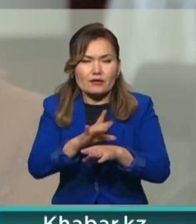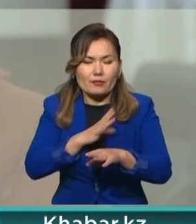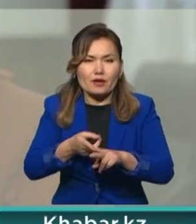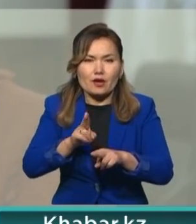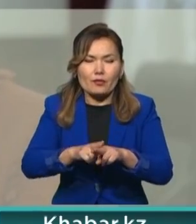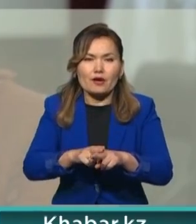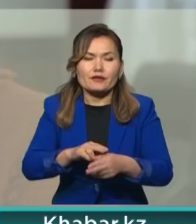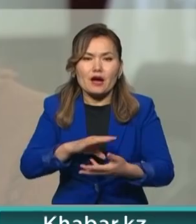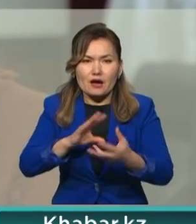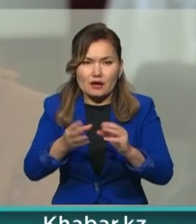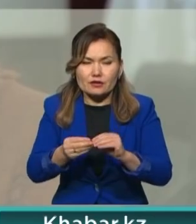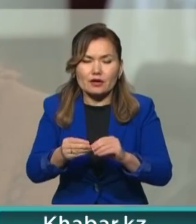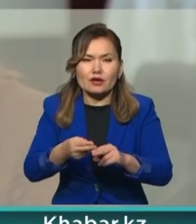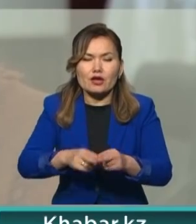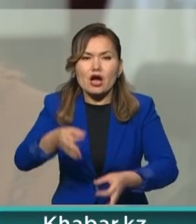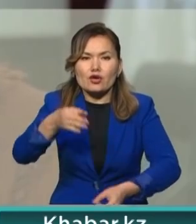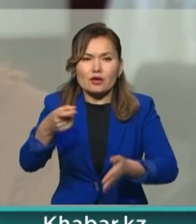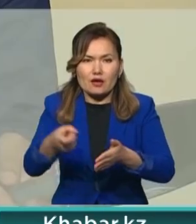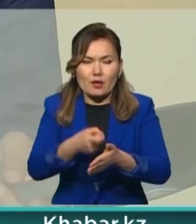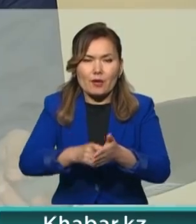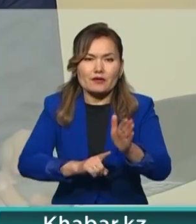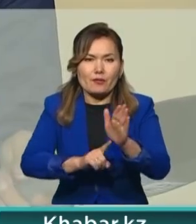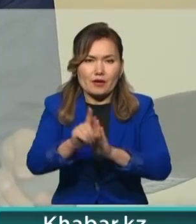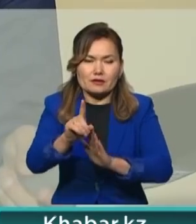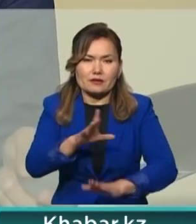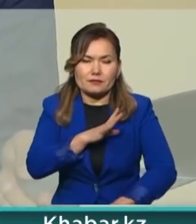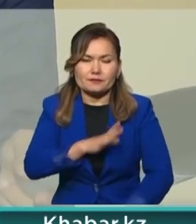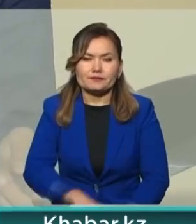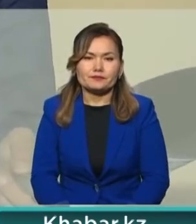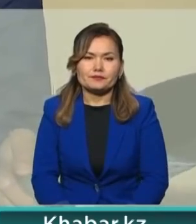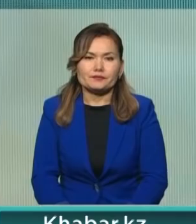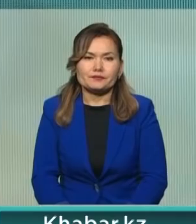яғни алаяқтық бойынша сотқа дейінгі тергеп-тексеру амалдары жүргізілуде.